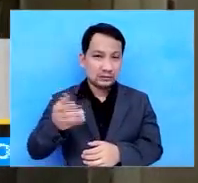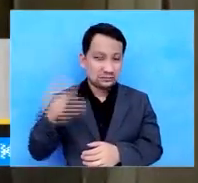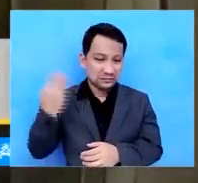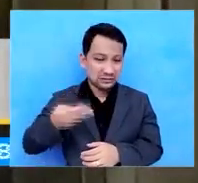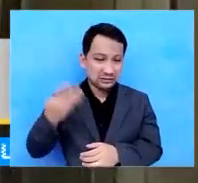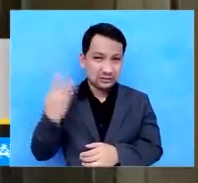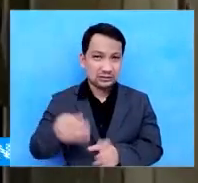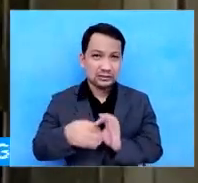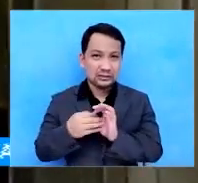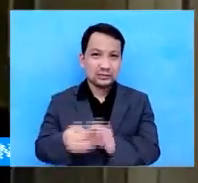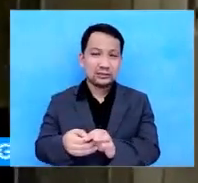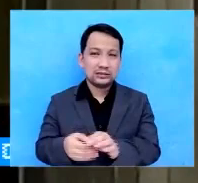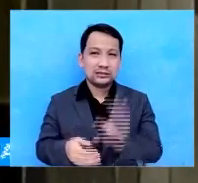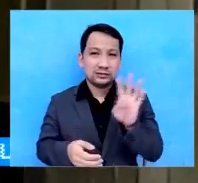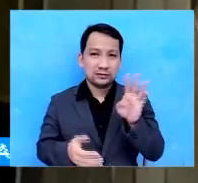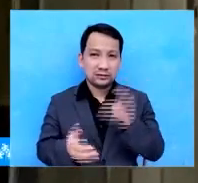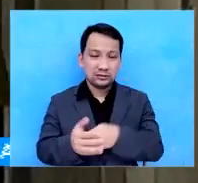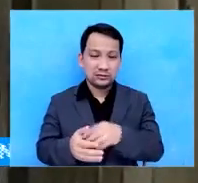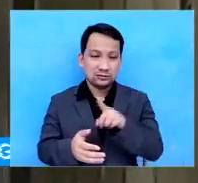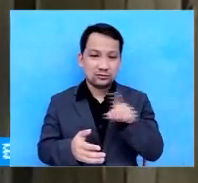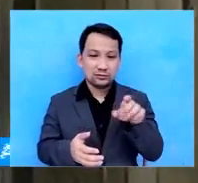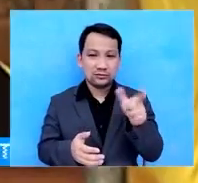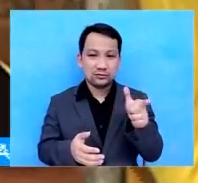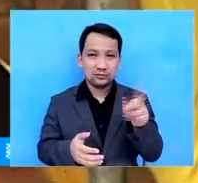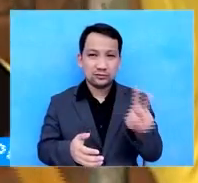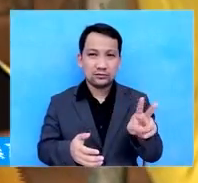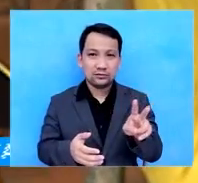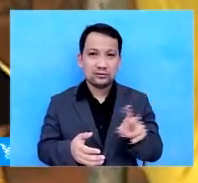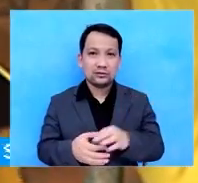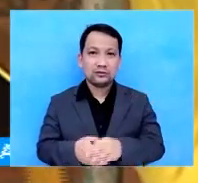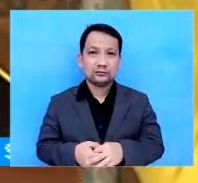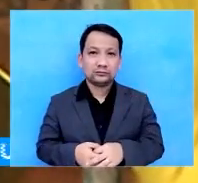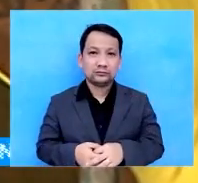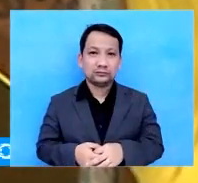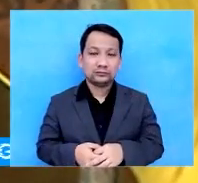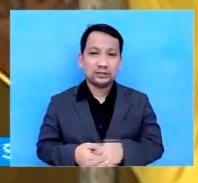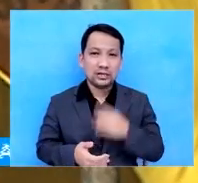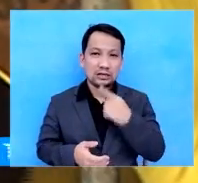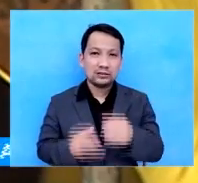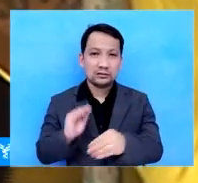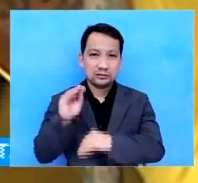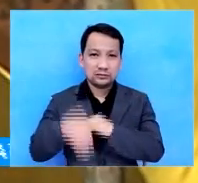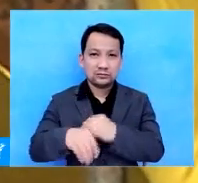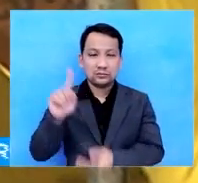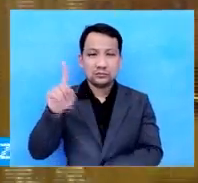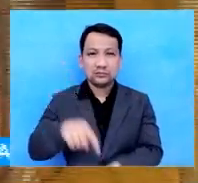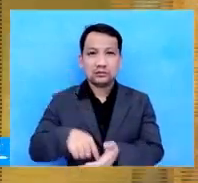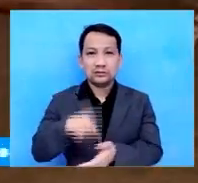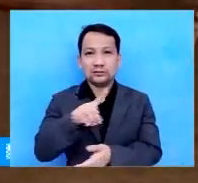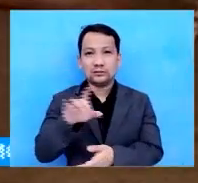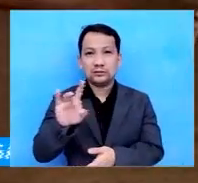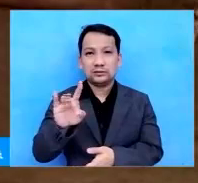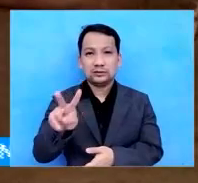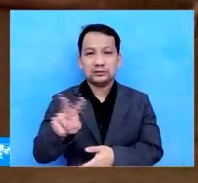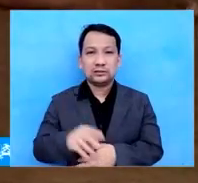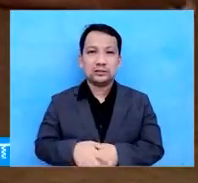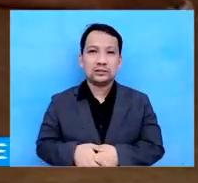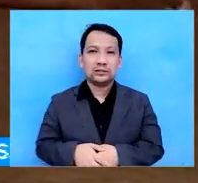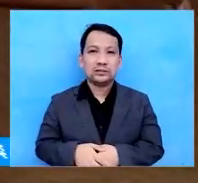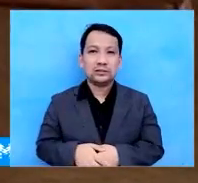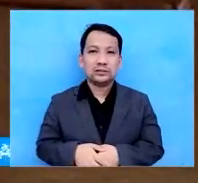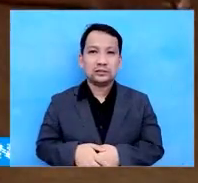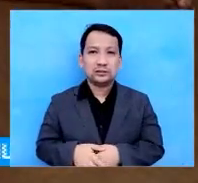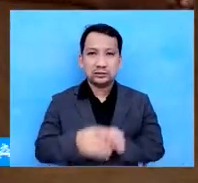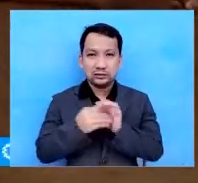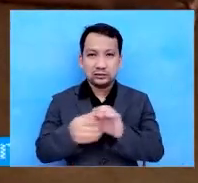May lampas 4,000 preso sa Manila City Jail. Sobra-sobra daw yan sa higit 1,000 kapasidad nito. Katunayan, ang Manila City